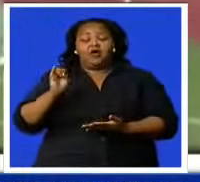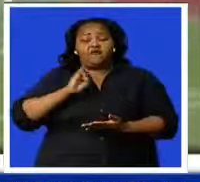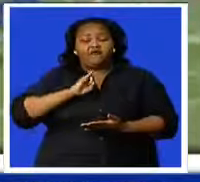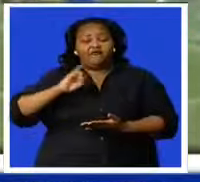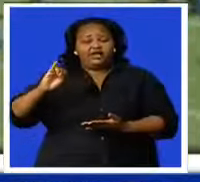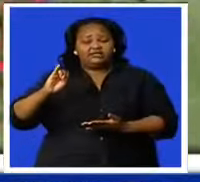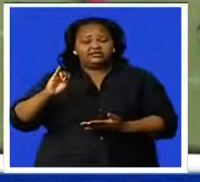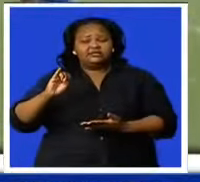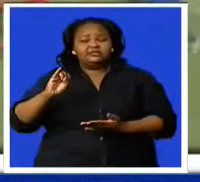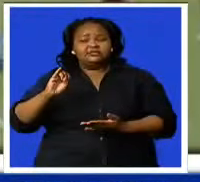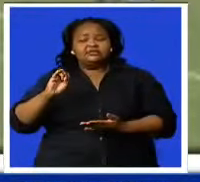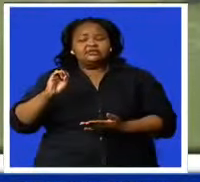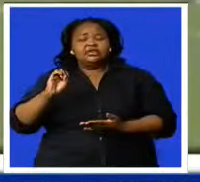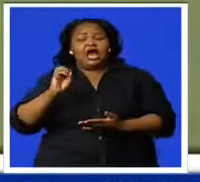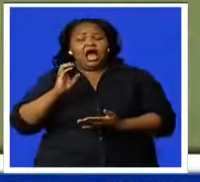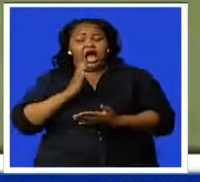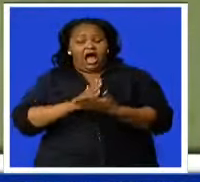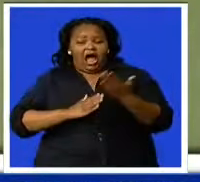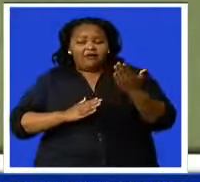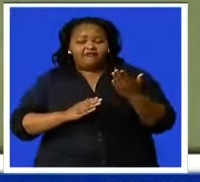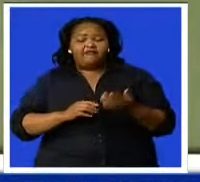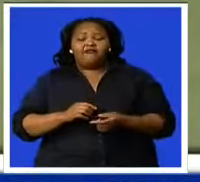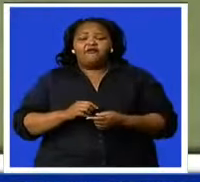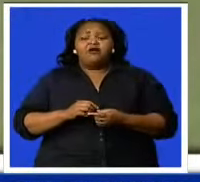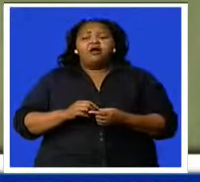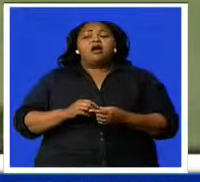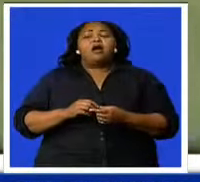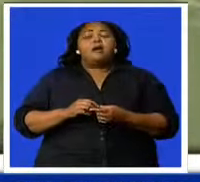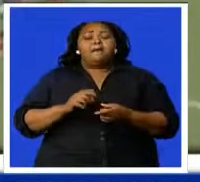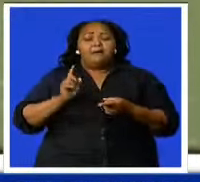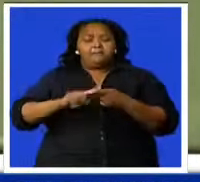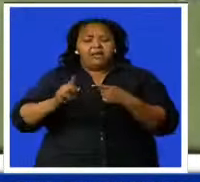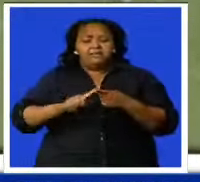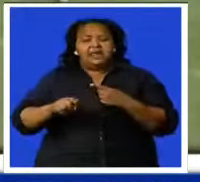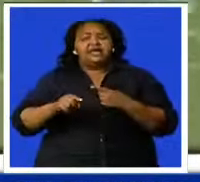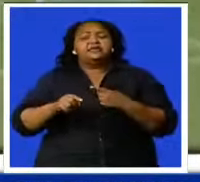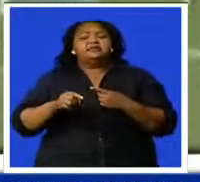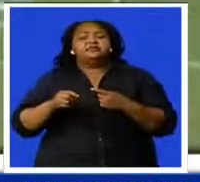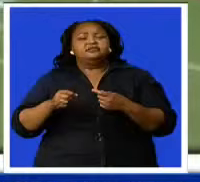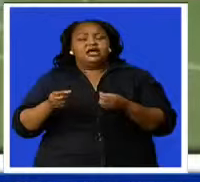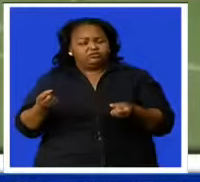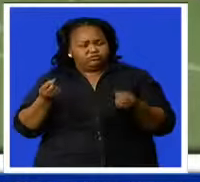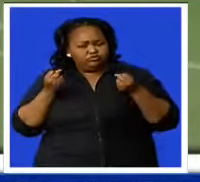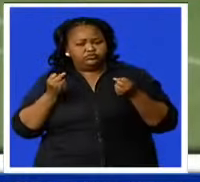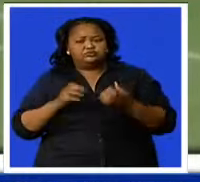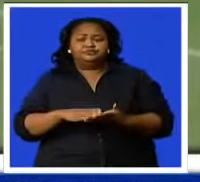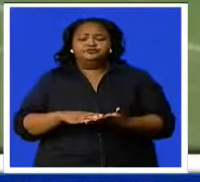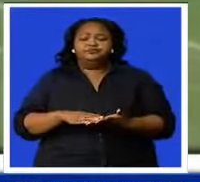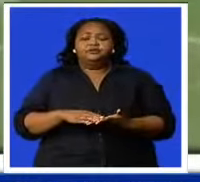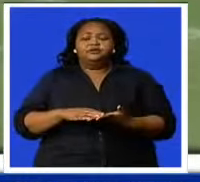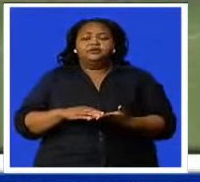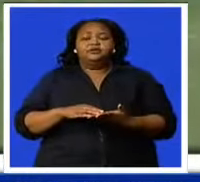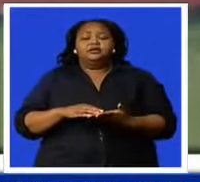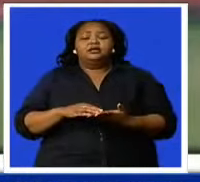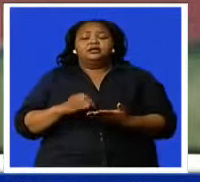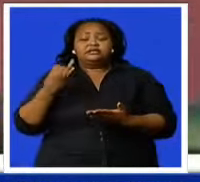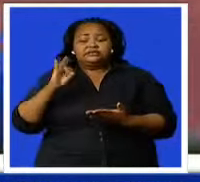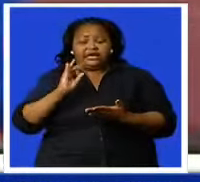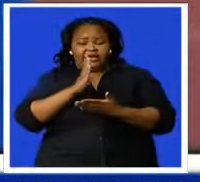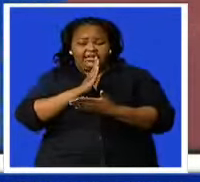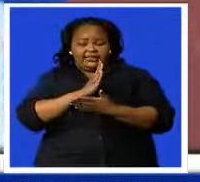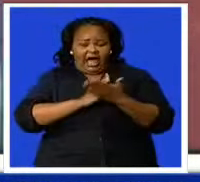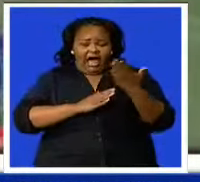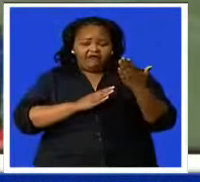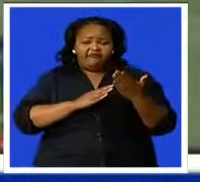nemandla kodwa ke kude lelikhonileke kuthola ligoli. Esigabeni sesibili iAngola ke icale kahle lapho ikhombisa kuba nemidlalo